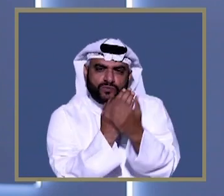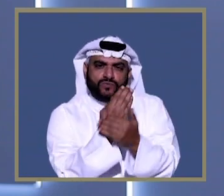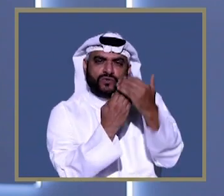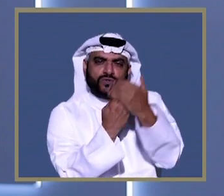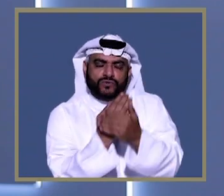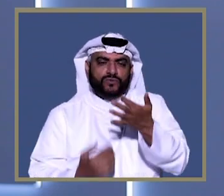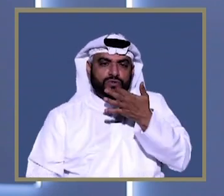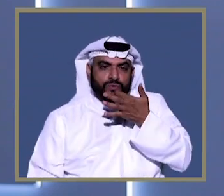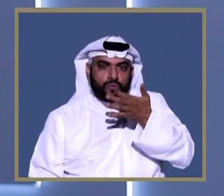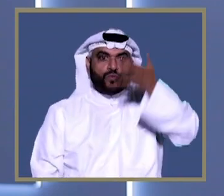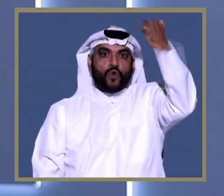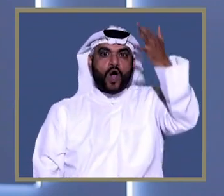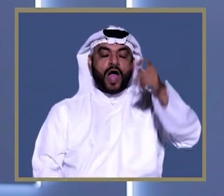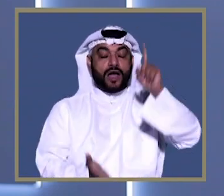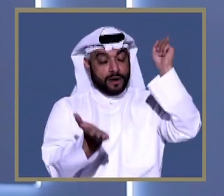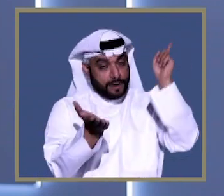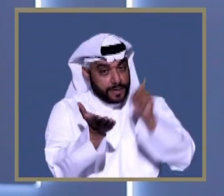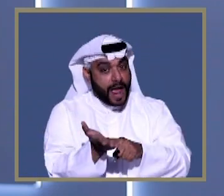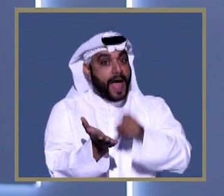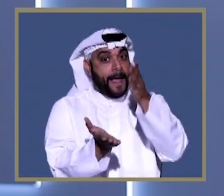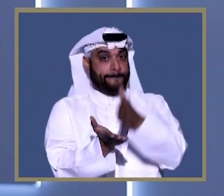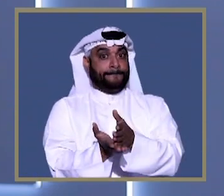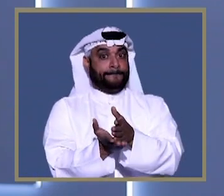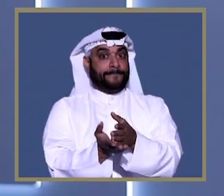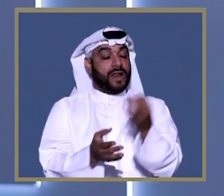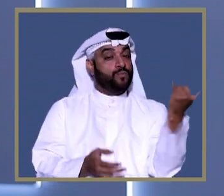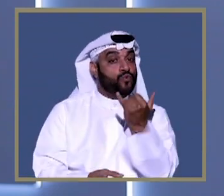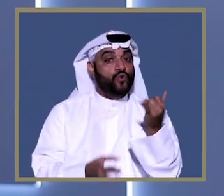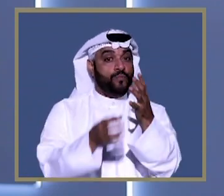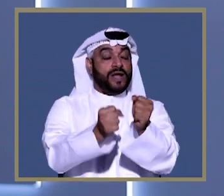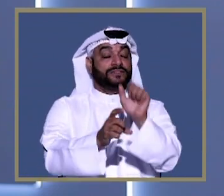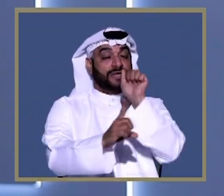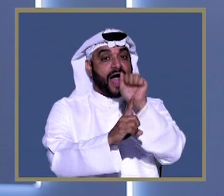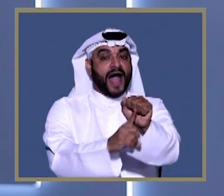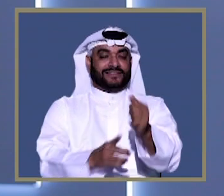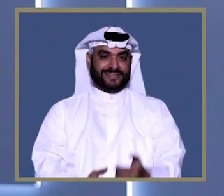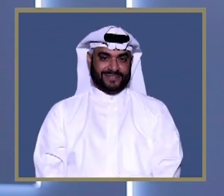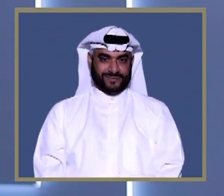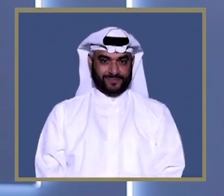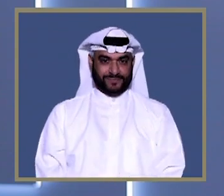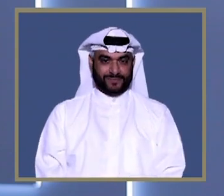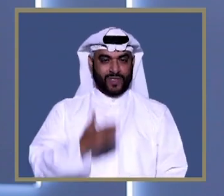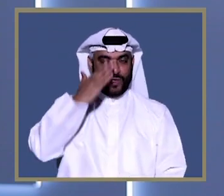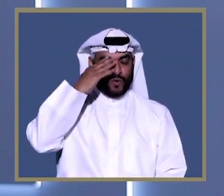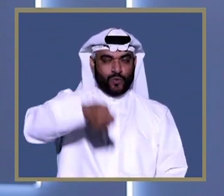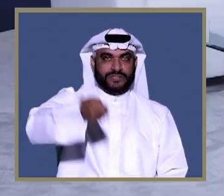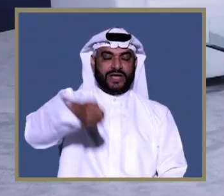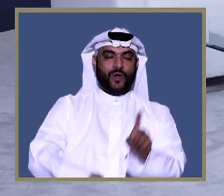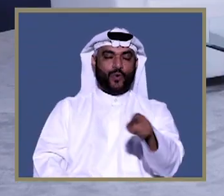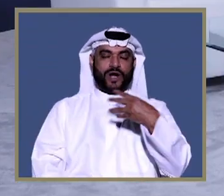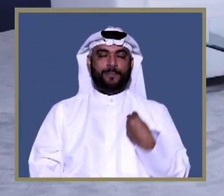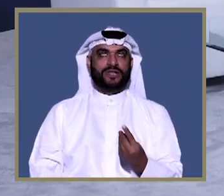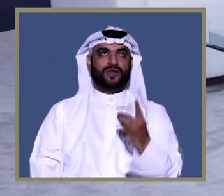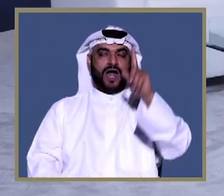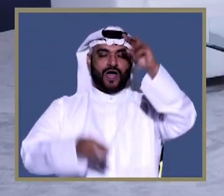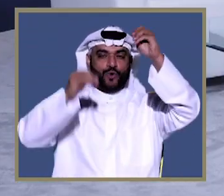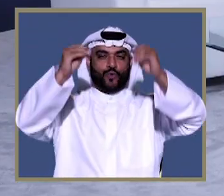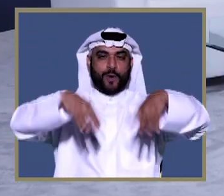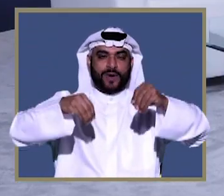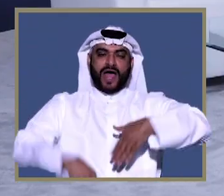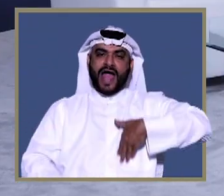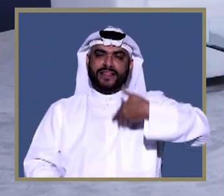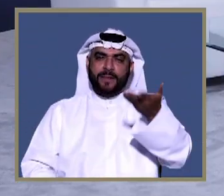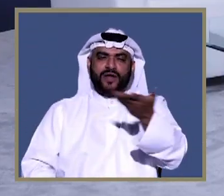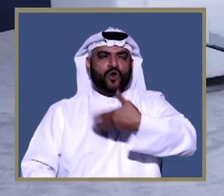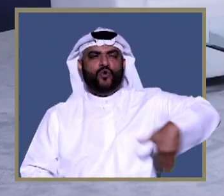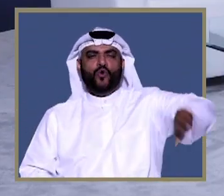لرعاية المسن، لأنه يحتاج رعاية تامة وخاصة. السلام عليكم ورحمة